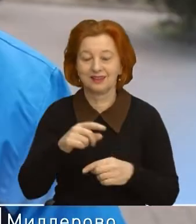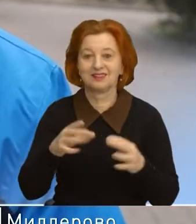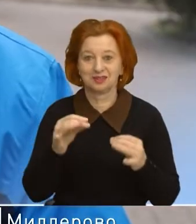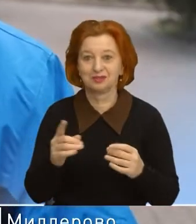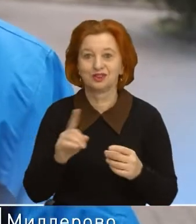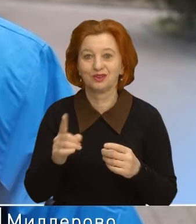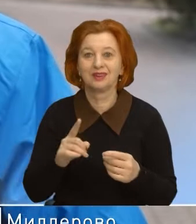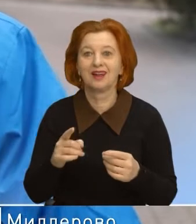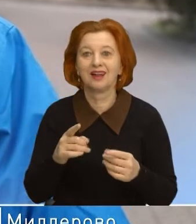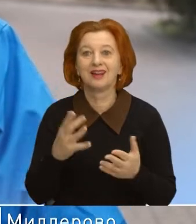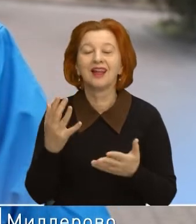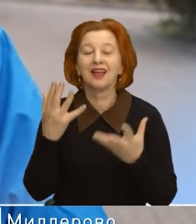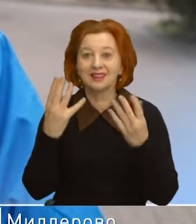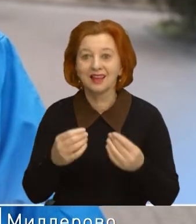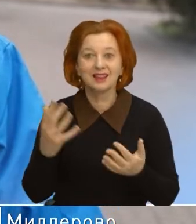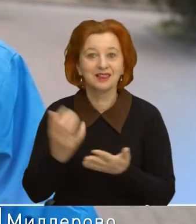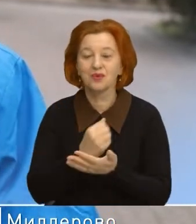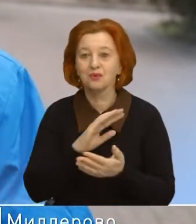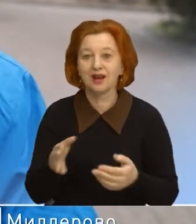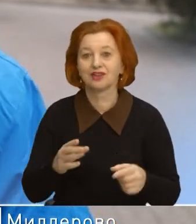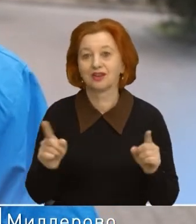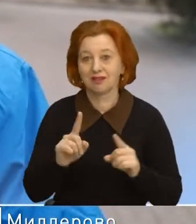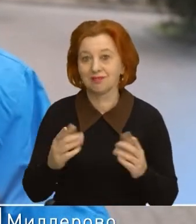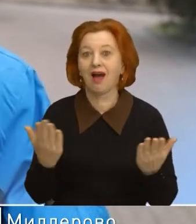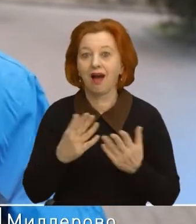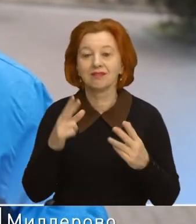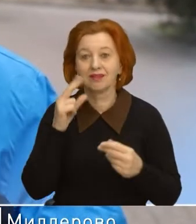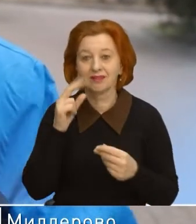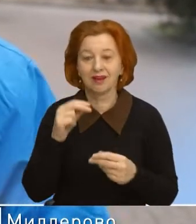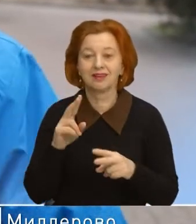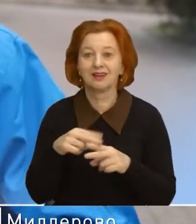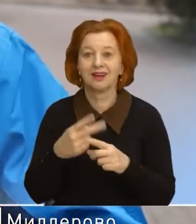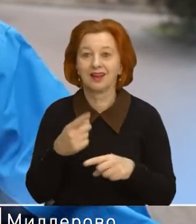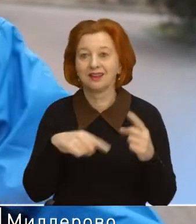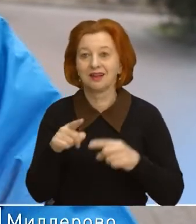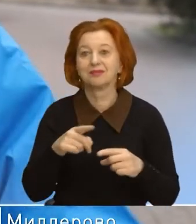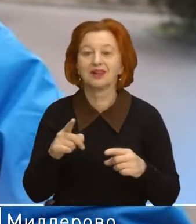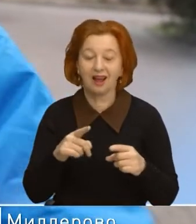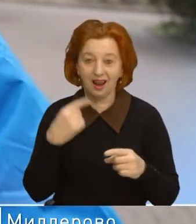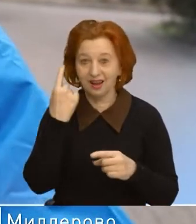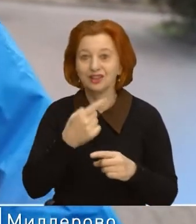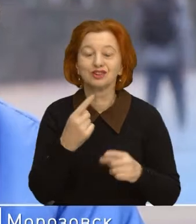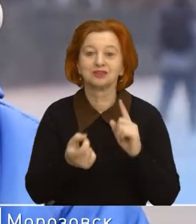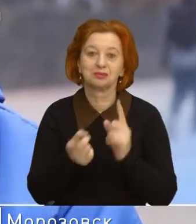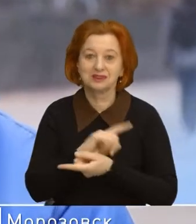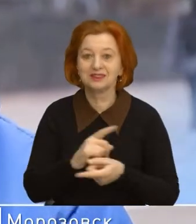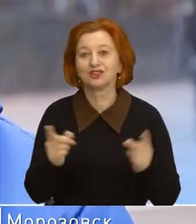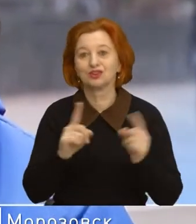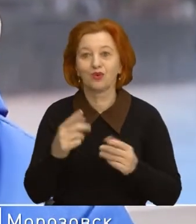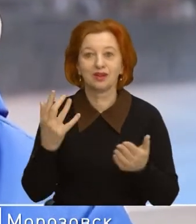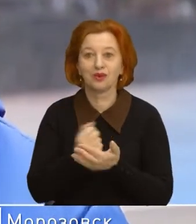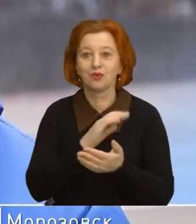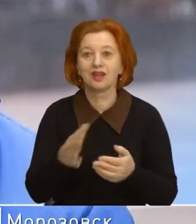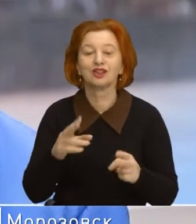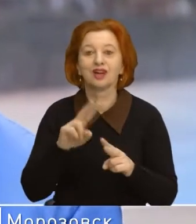наверное, так. На самом деле, все-таки неудача – это какой-то определенный удар. Где-то по самолюбию, где-то по личностным качествам. Неудача вообще –